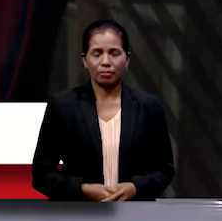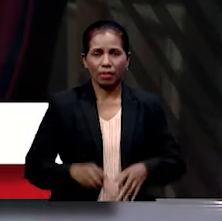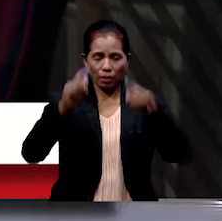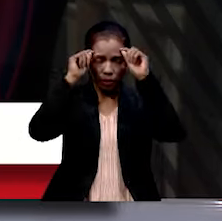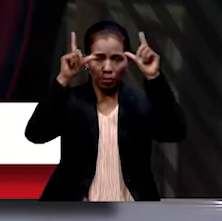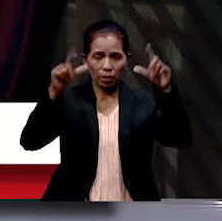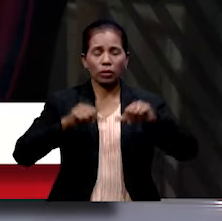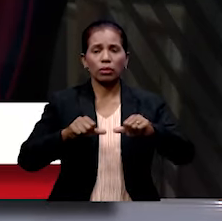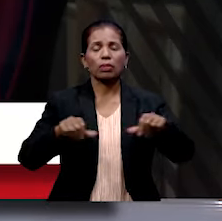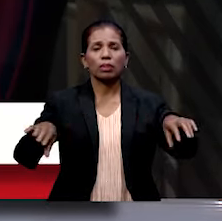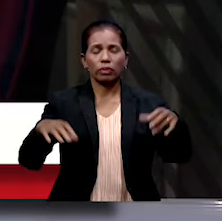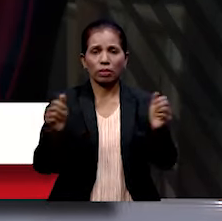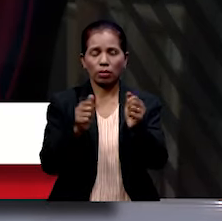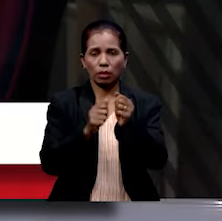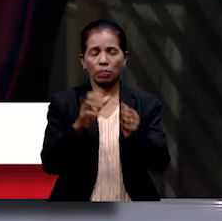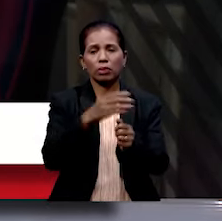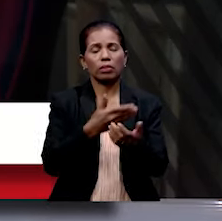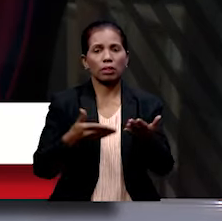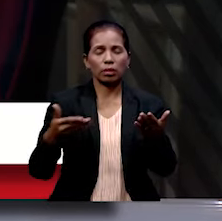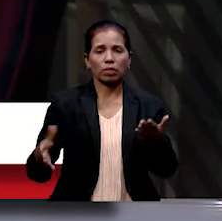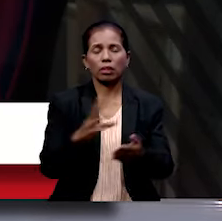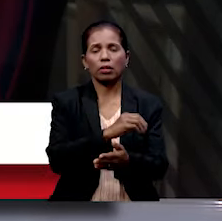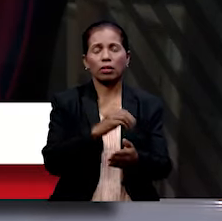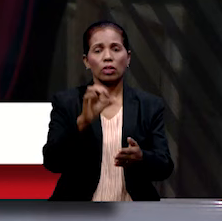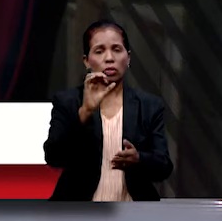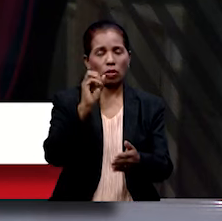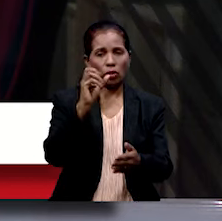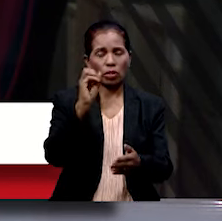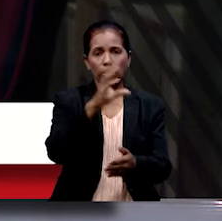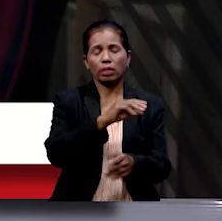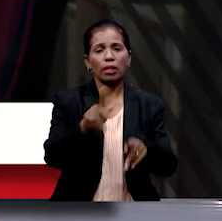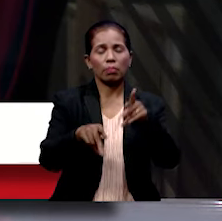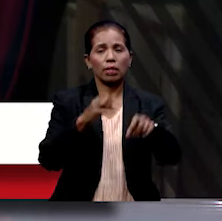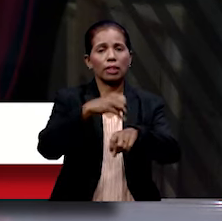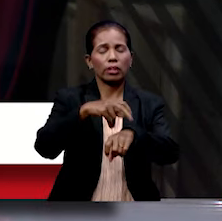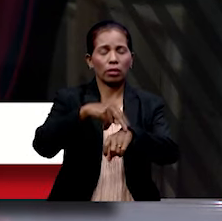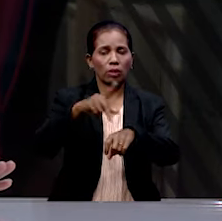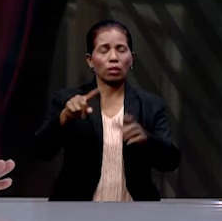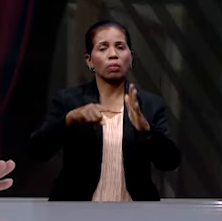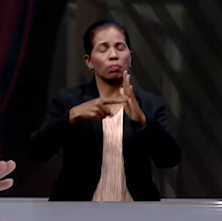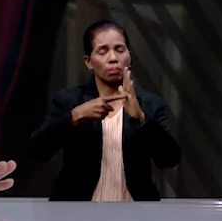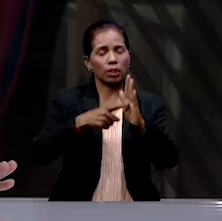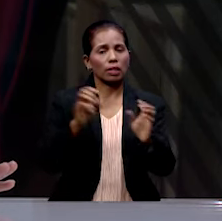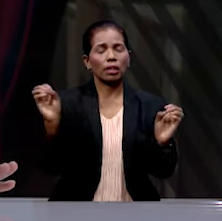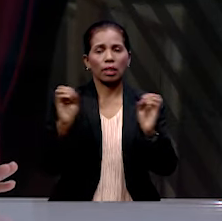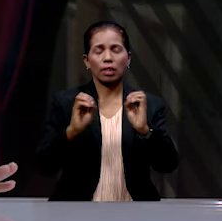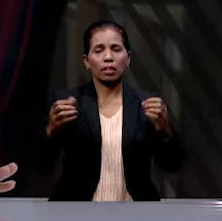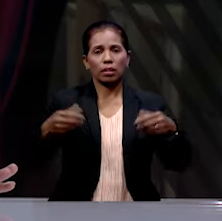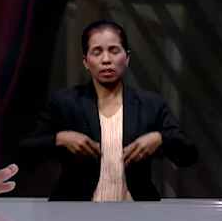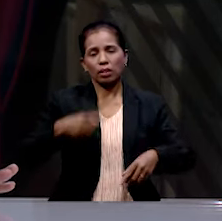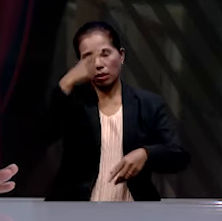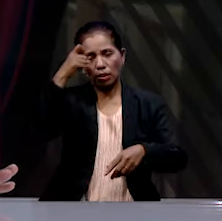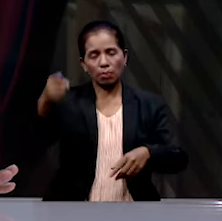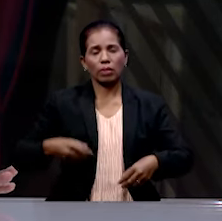Timor-Leste si continua a explora recursos naturais ou origem fóssil, mas que a comunidade internacional começa a abandonar também impacto para a